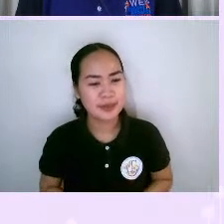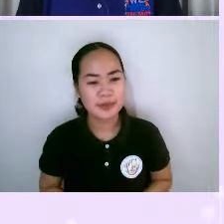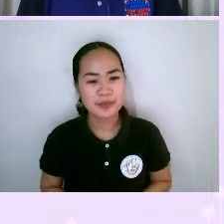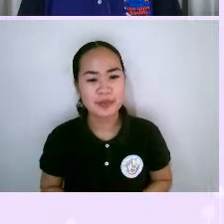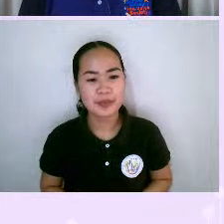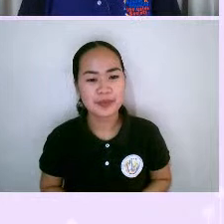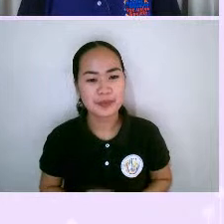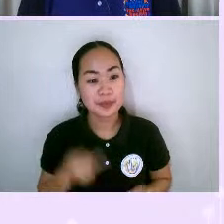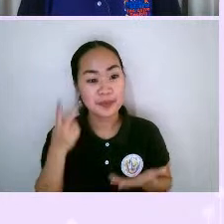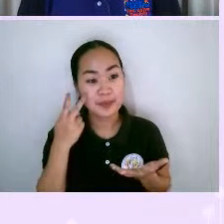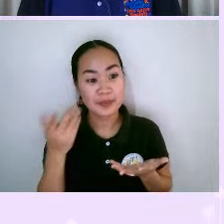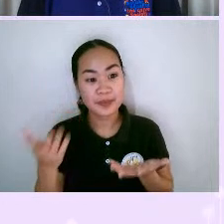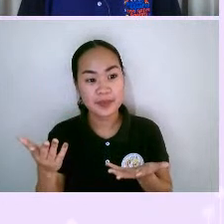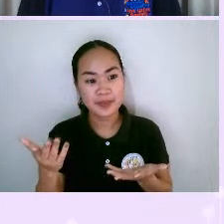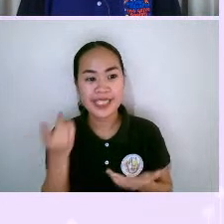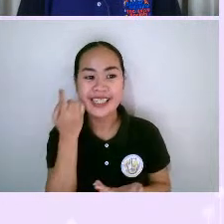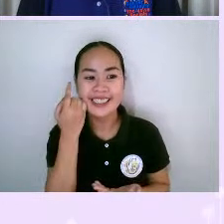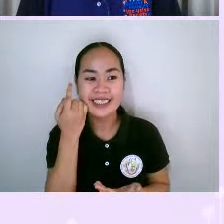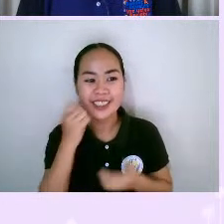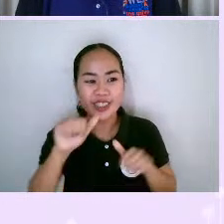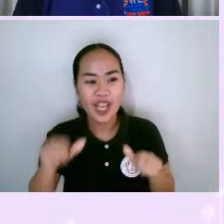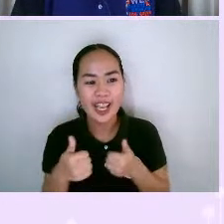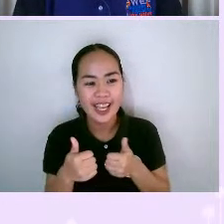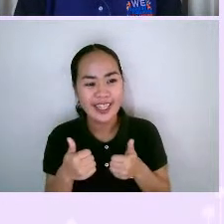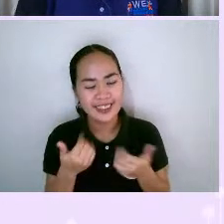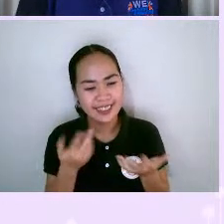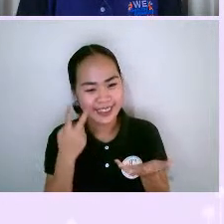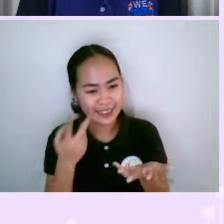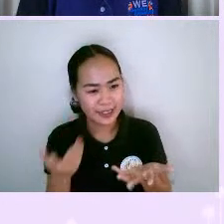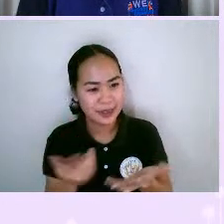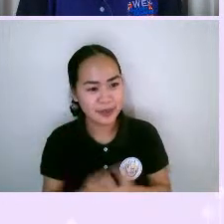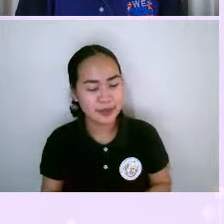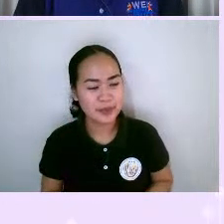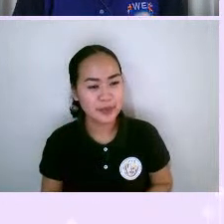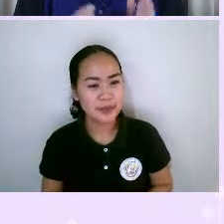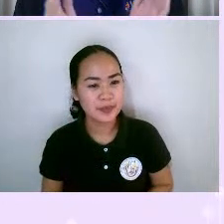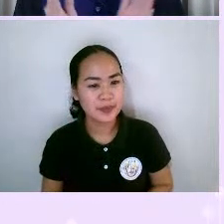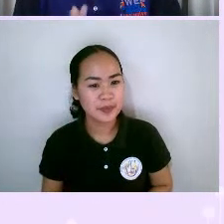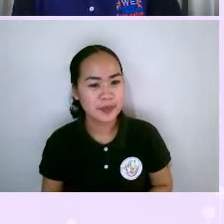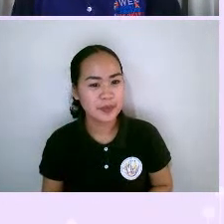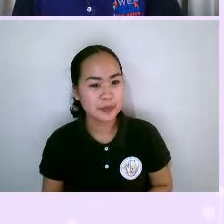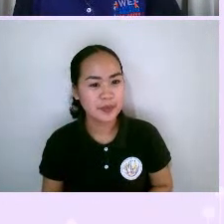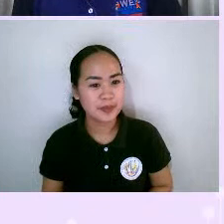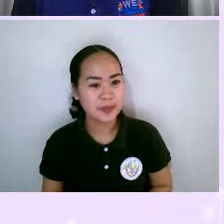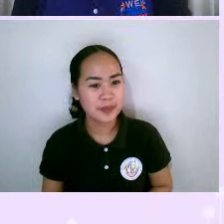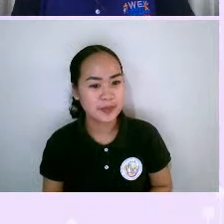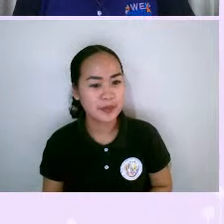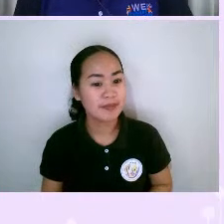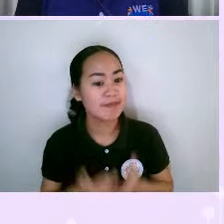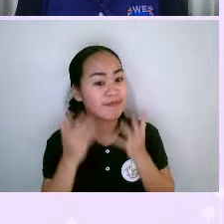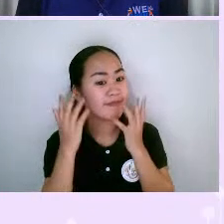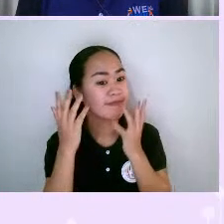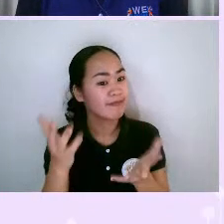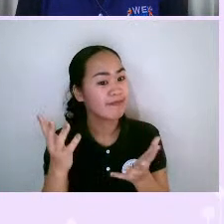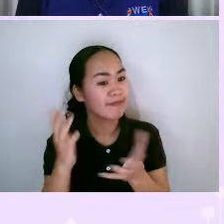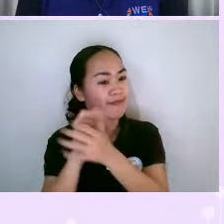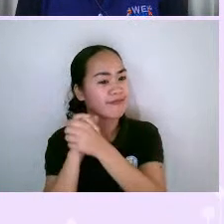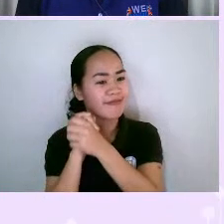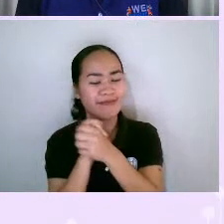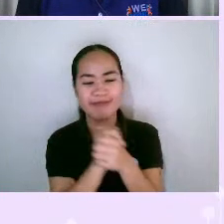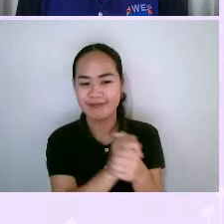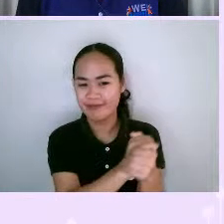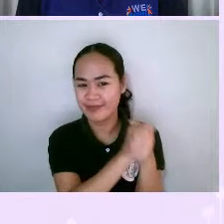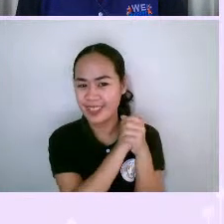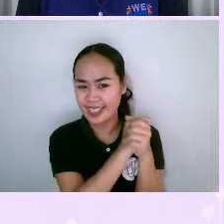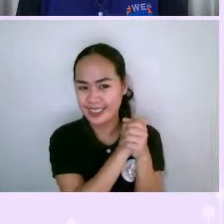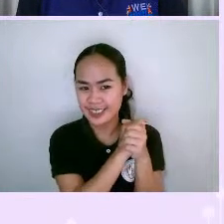Challenge ngayong hapon. Patingin nga po ng mga winners, excited na po ba tayo? Ayan. Congratulations po kay